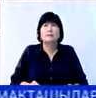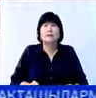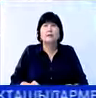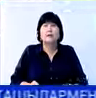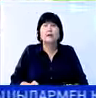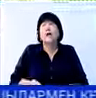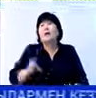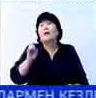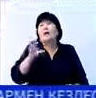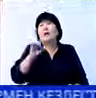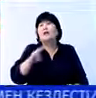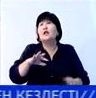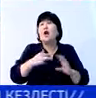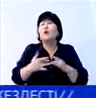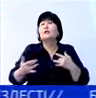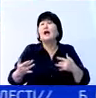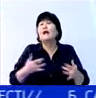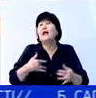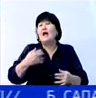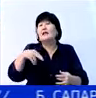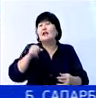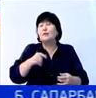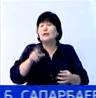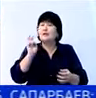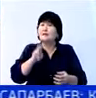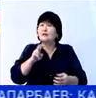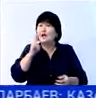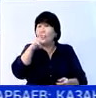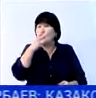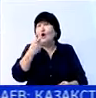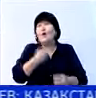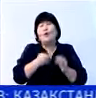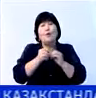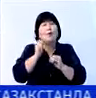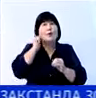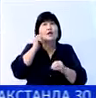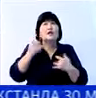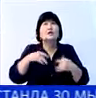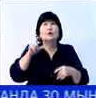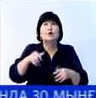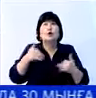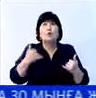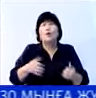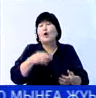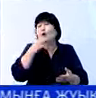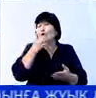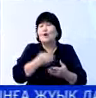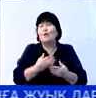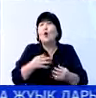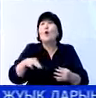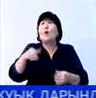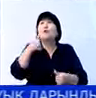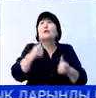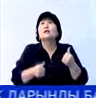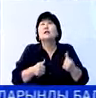Ал Ерасыл Байсерік ауылдық драма үйірмесіне 2 жылдан бері қатысып келеді. 10 жасар өнерпаз үшін бүгін жауапты күн. Облыстық